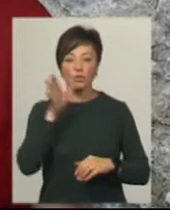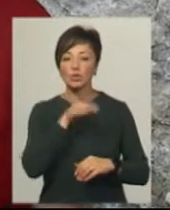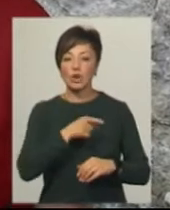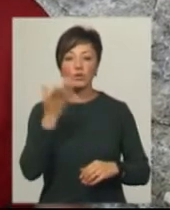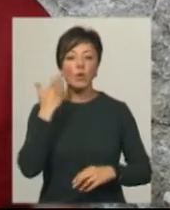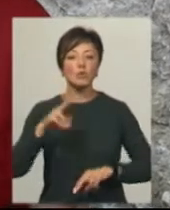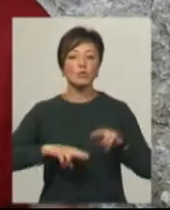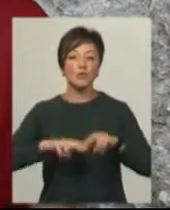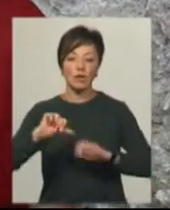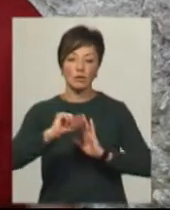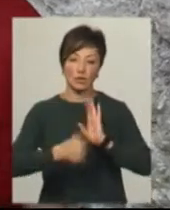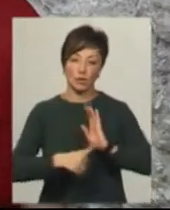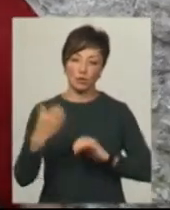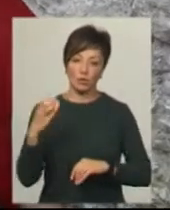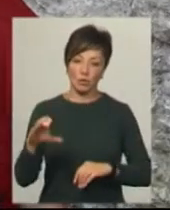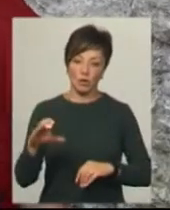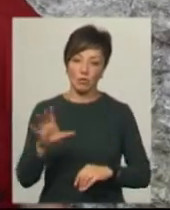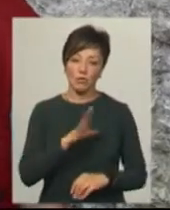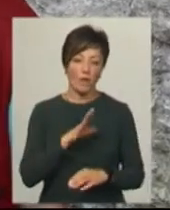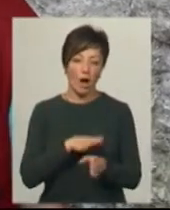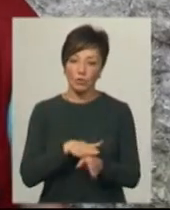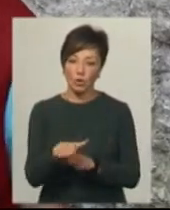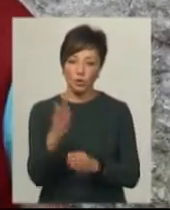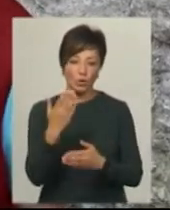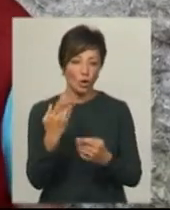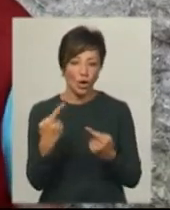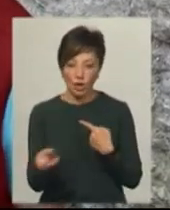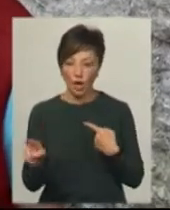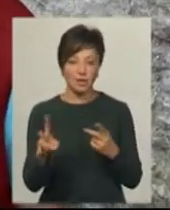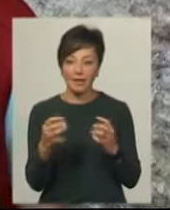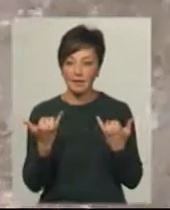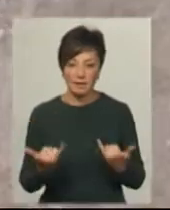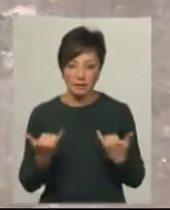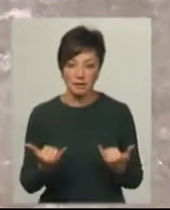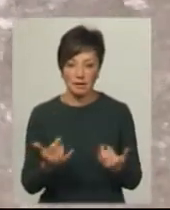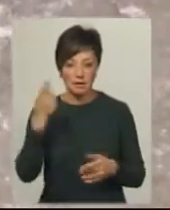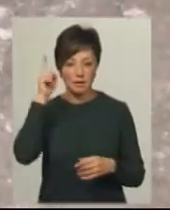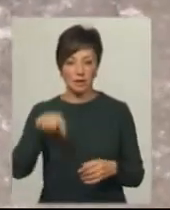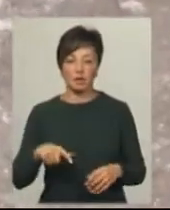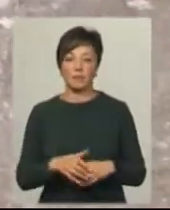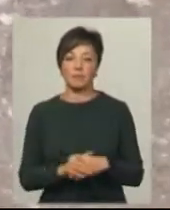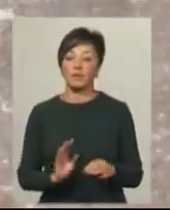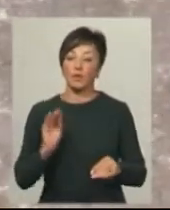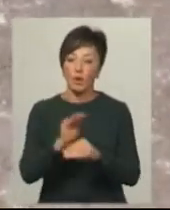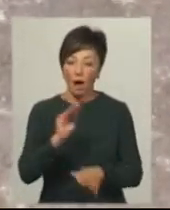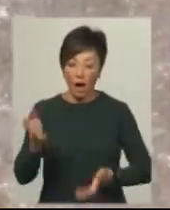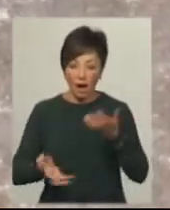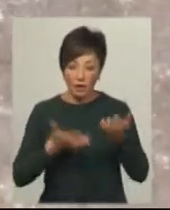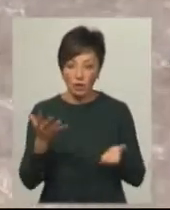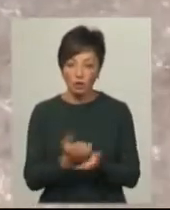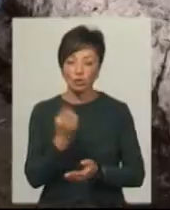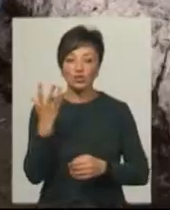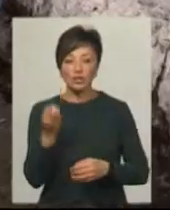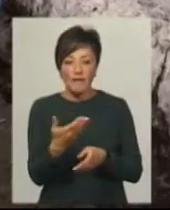його будували у 16 столітті. Він був абсолютно інакший, не такий, як зараз ми його знаємо. Ігор Западенко додає, археологи віднайшли